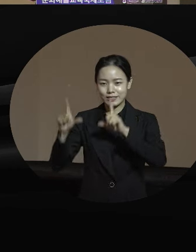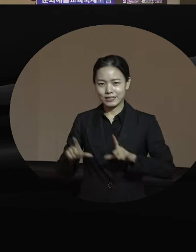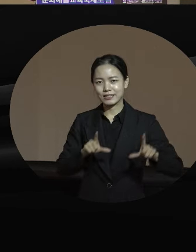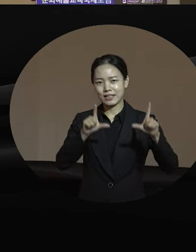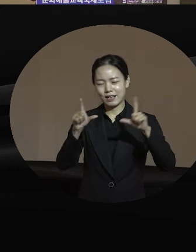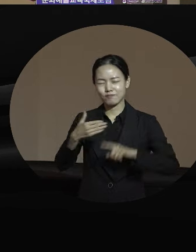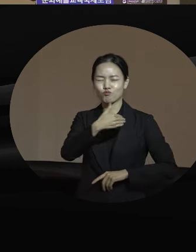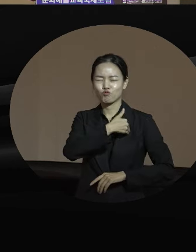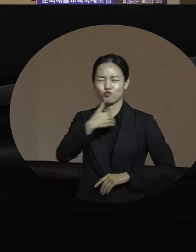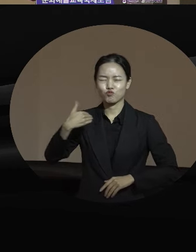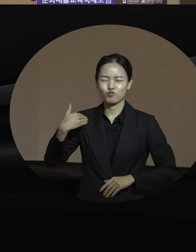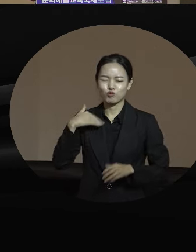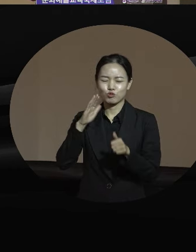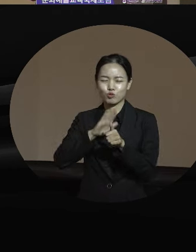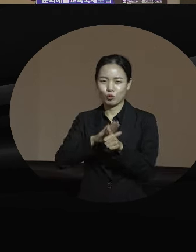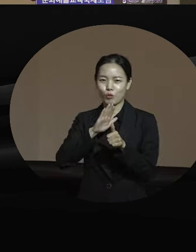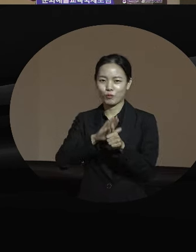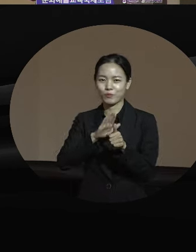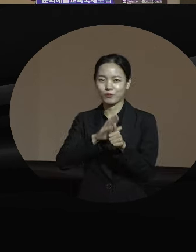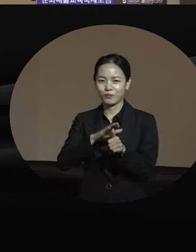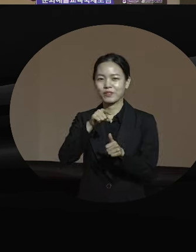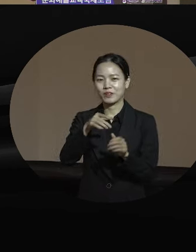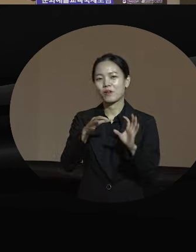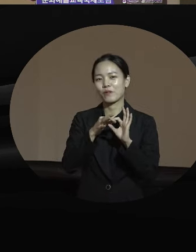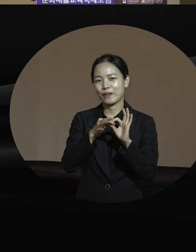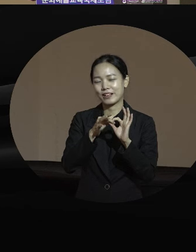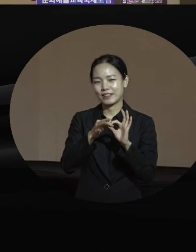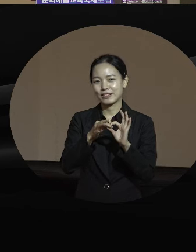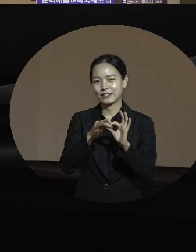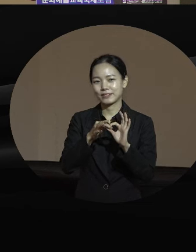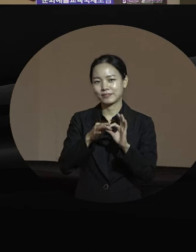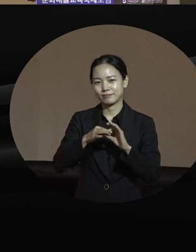실현으로 집약되어 추진되고 있습니다.